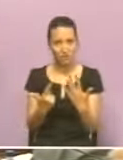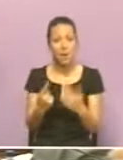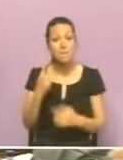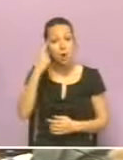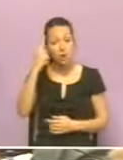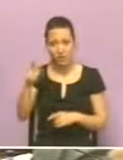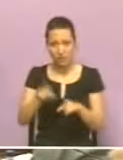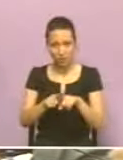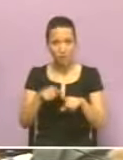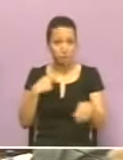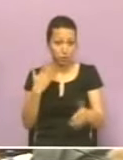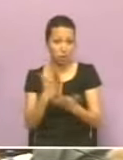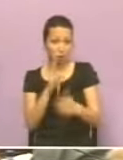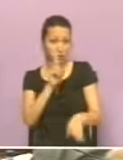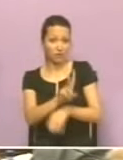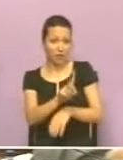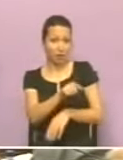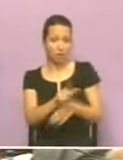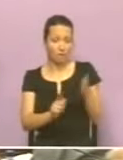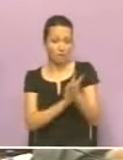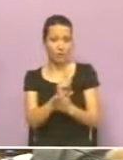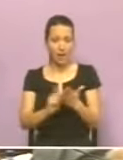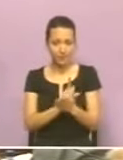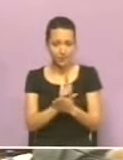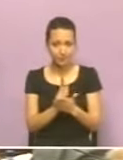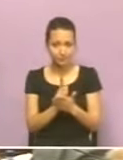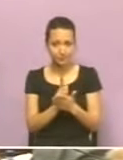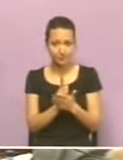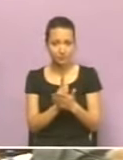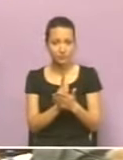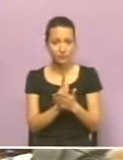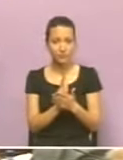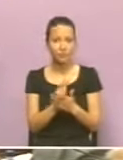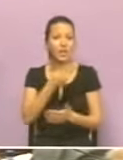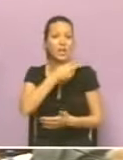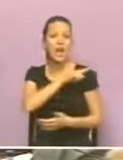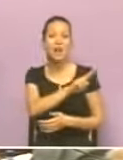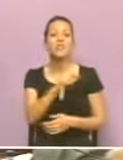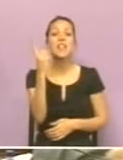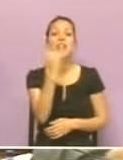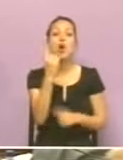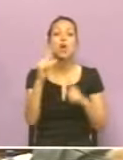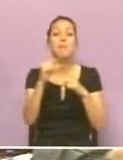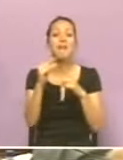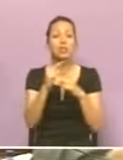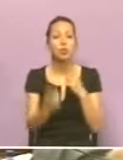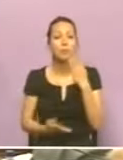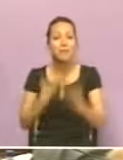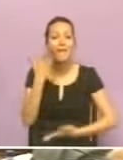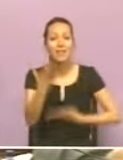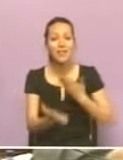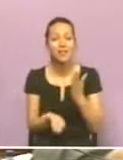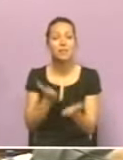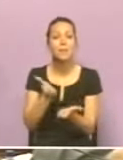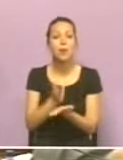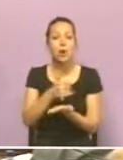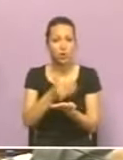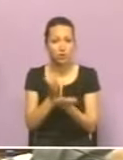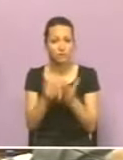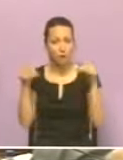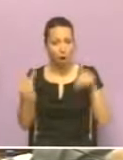pošto sam bio svedok tog vremena, da je još gradonačelnik Igor Pavličić predlagao da se podeli